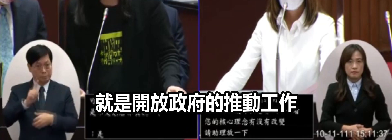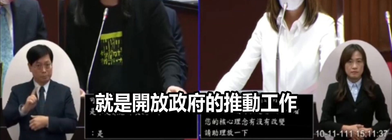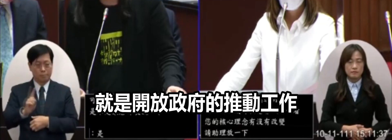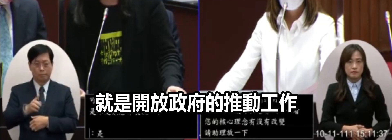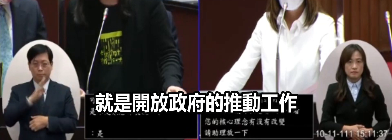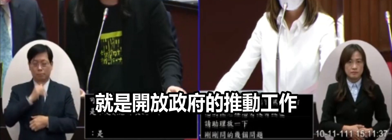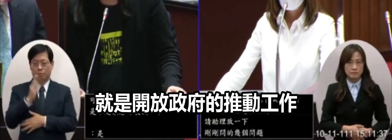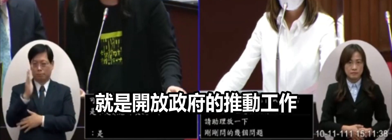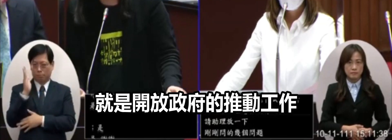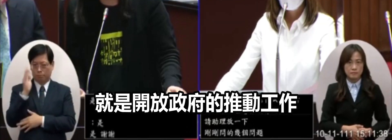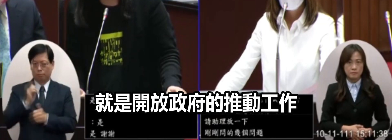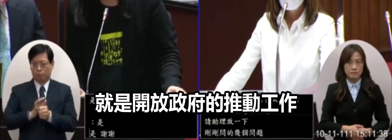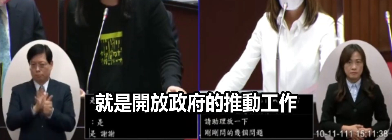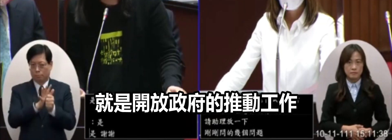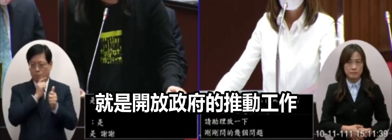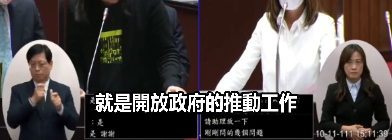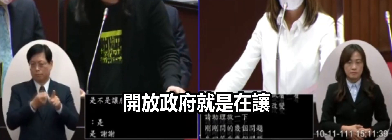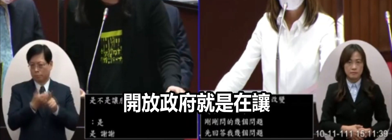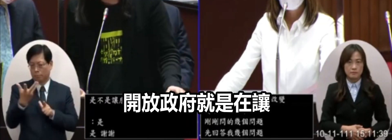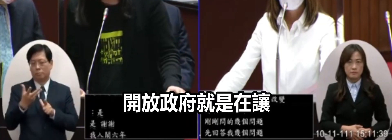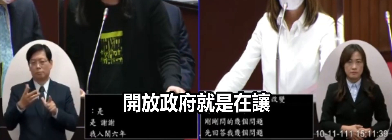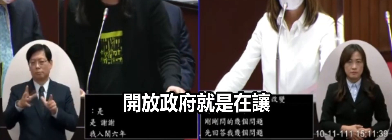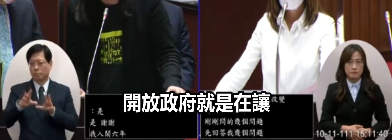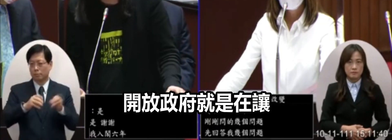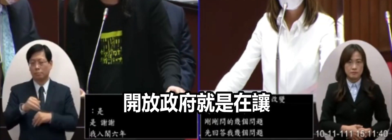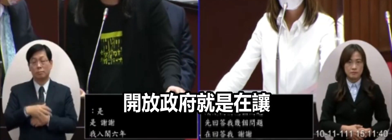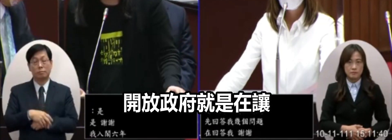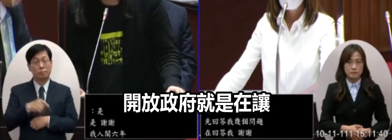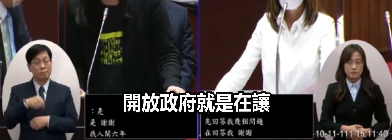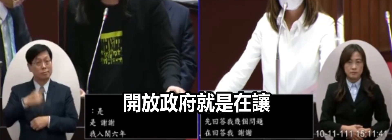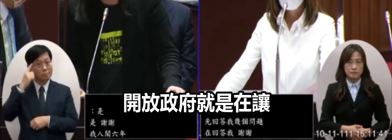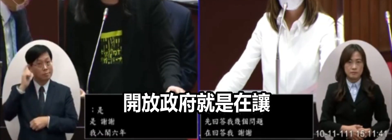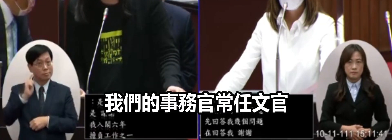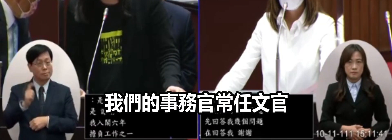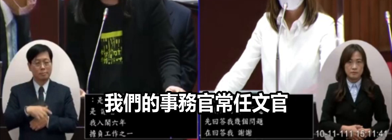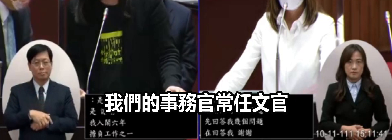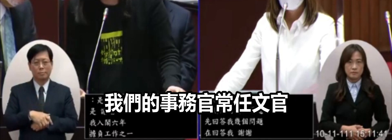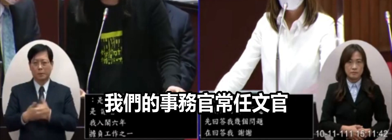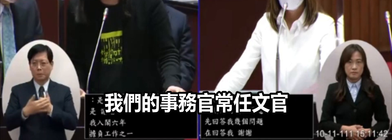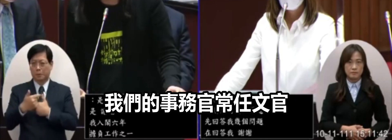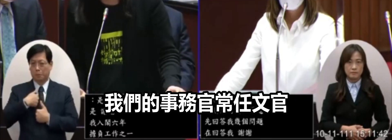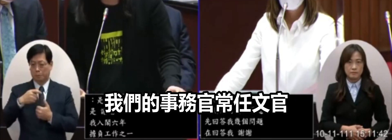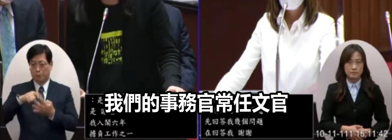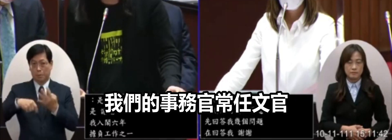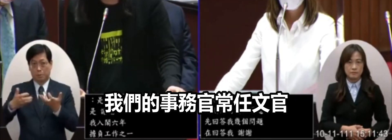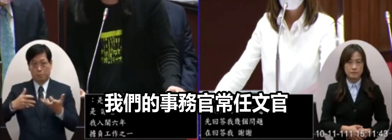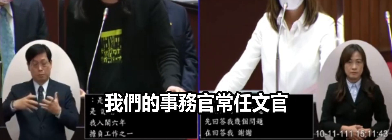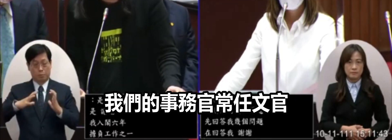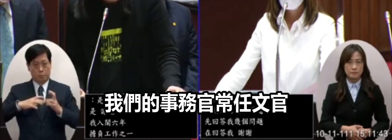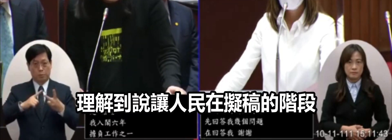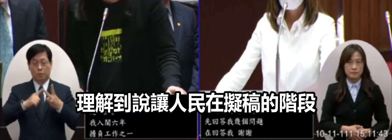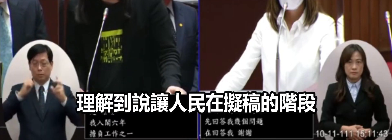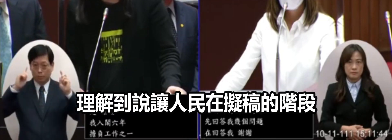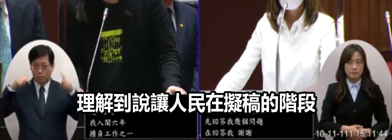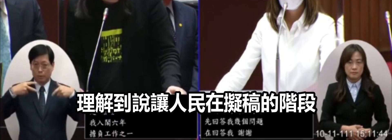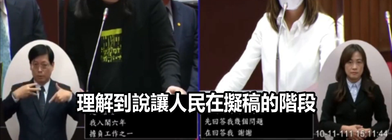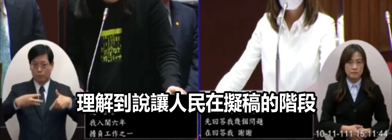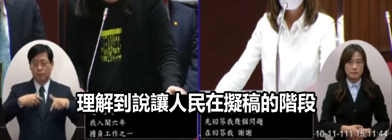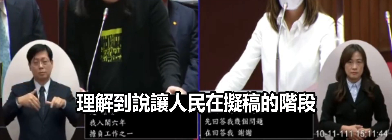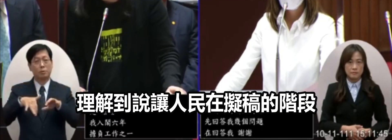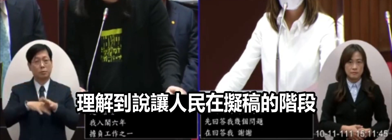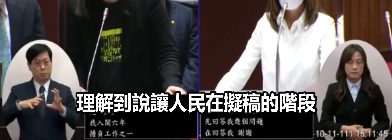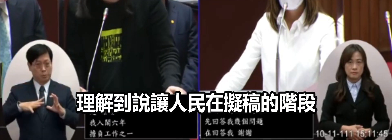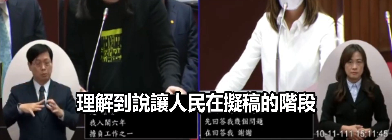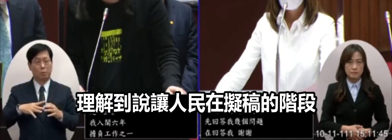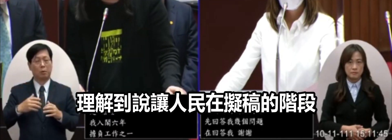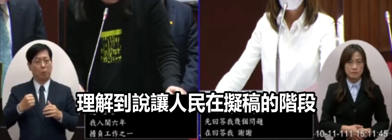开放政府的推动工作。开放政府就是在让我们的事务官、常任文官理解到说，